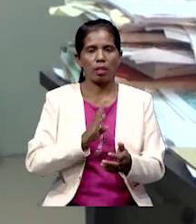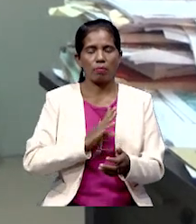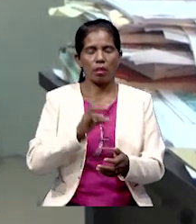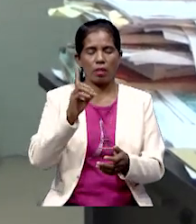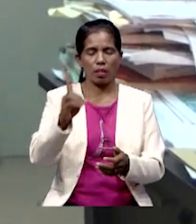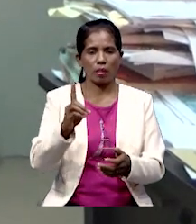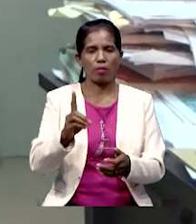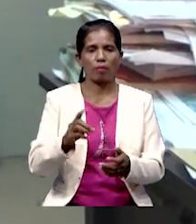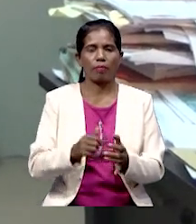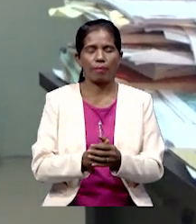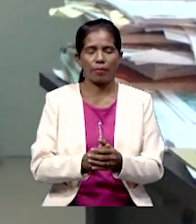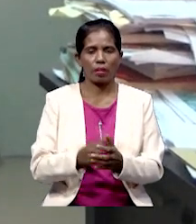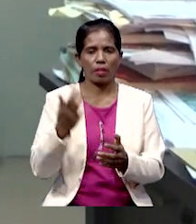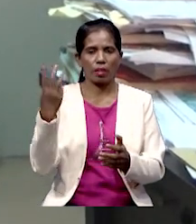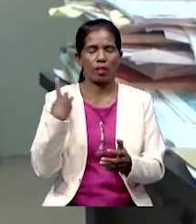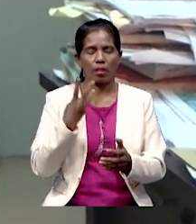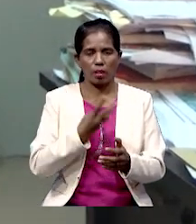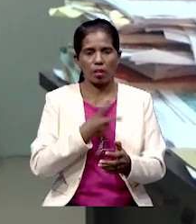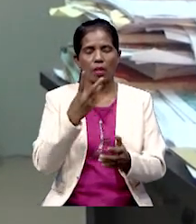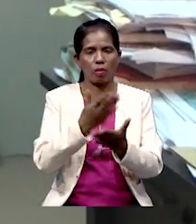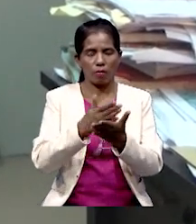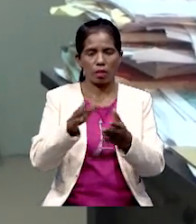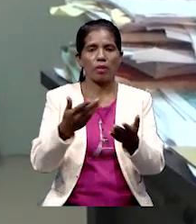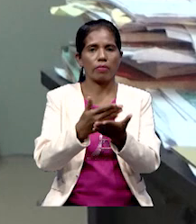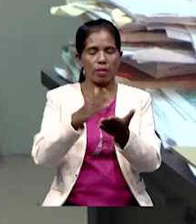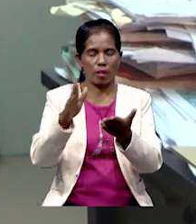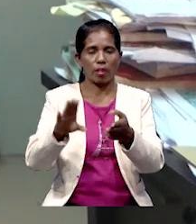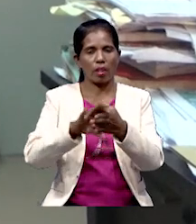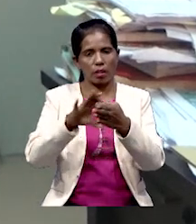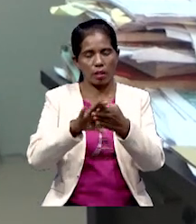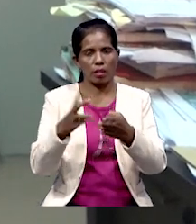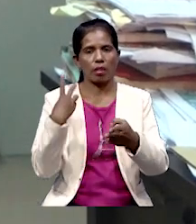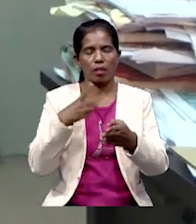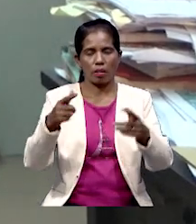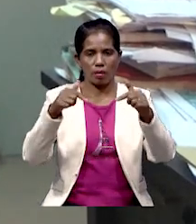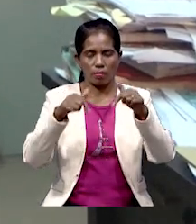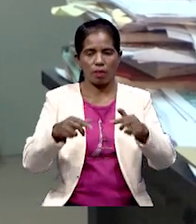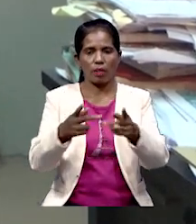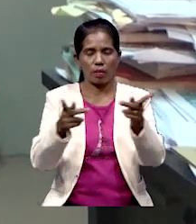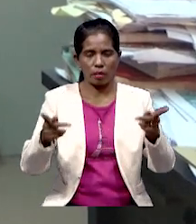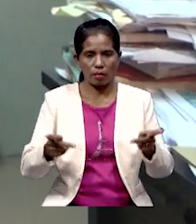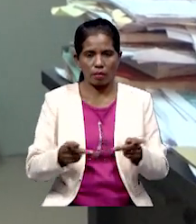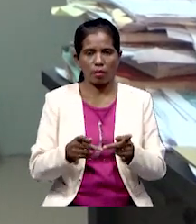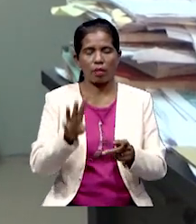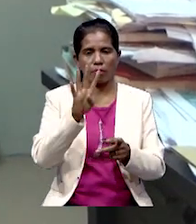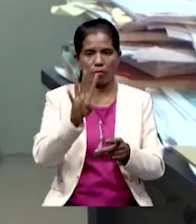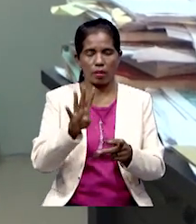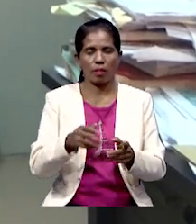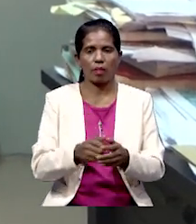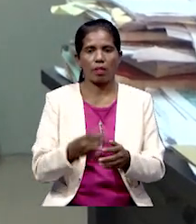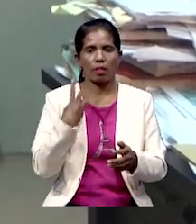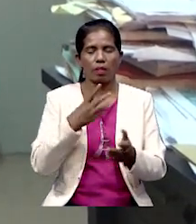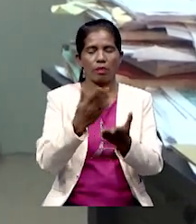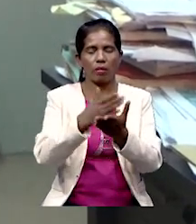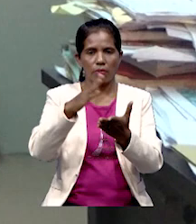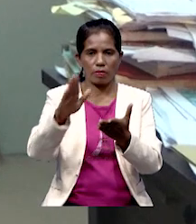iha zona 6 novi mosita komesa hu fahe ona. Cara kita mai cobre ya di central nya zona 4 kita komesa detekta no per